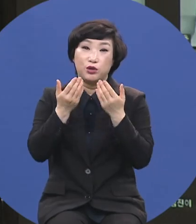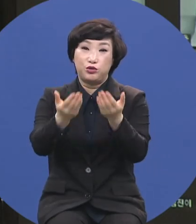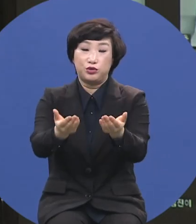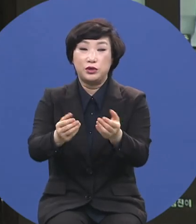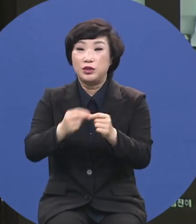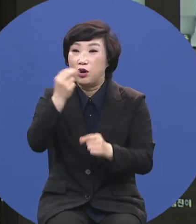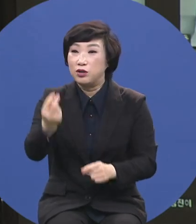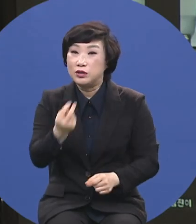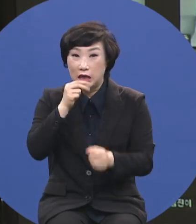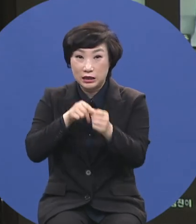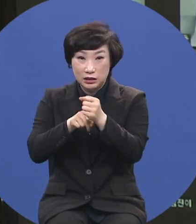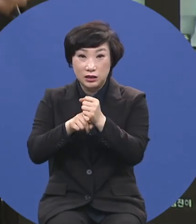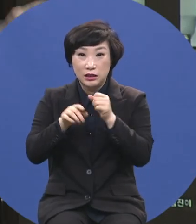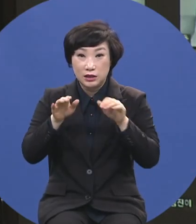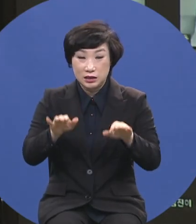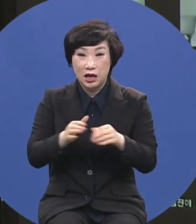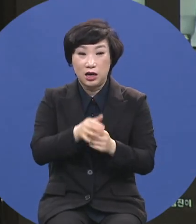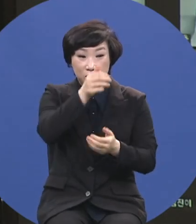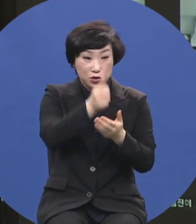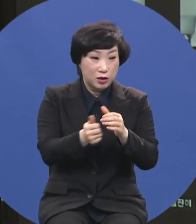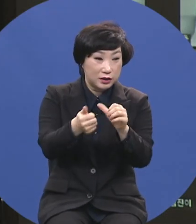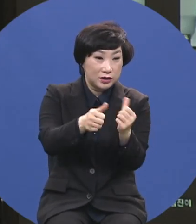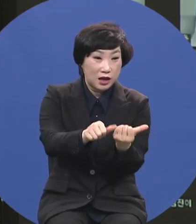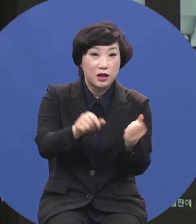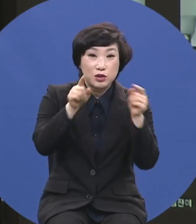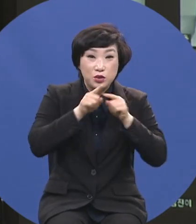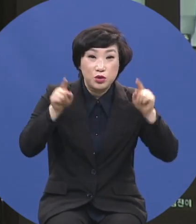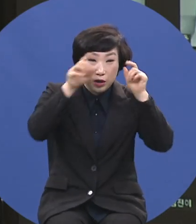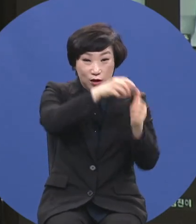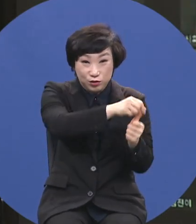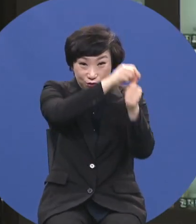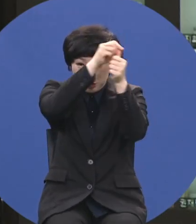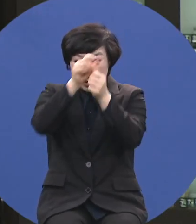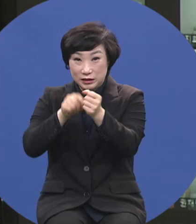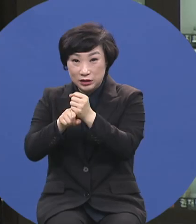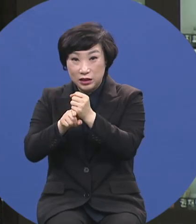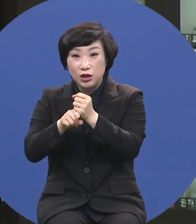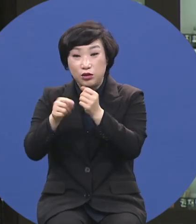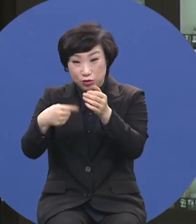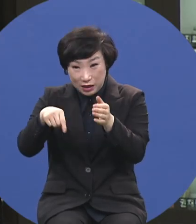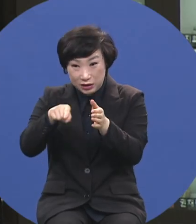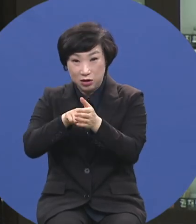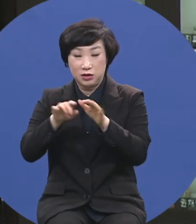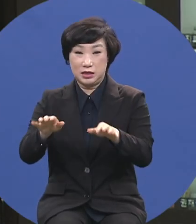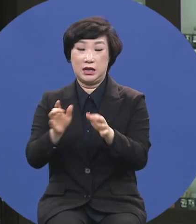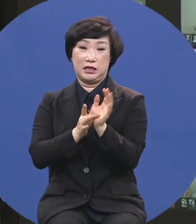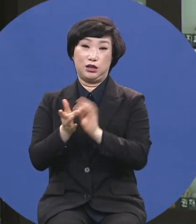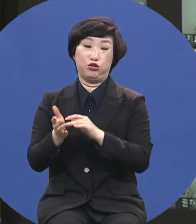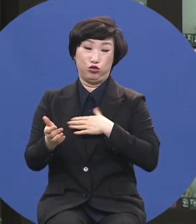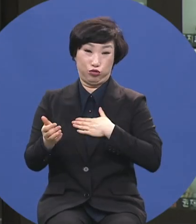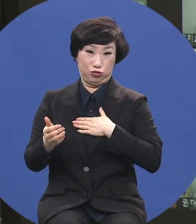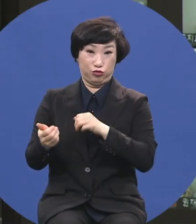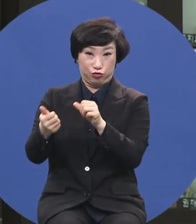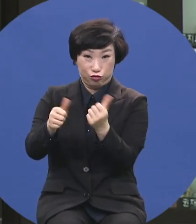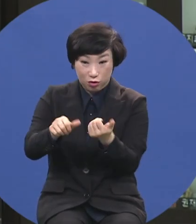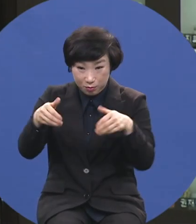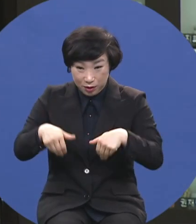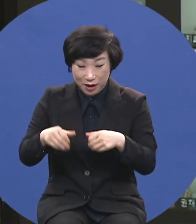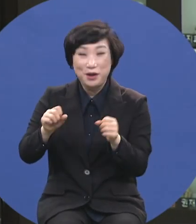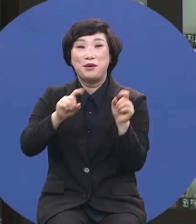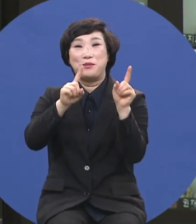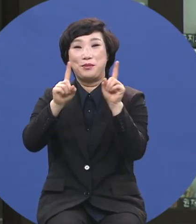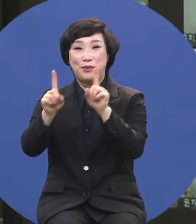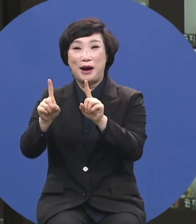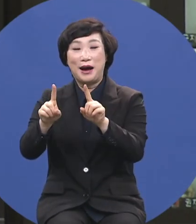주시는 영생의 뜻이, 죄와 사망과 지옥에서 구원한 뜻을 위해서 내가 죽어야 되고